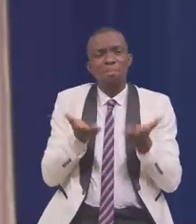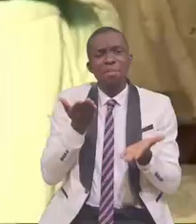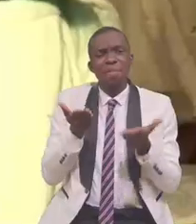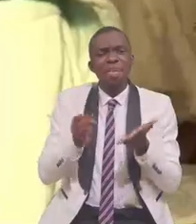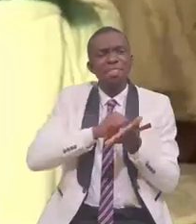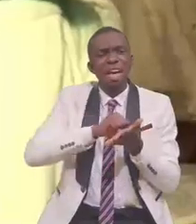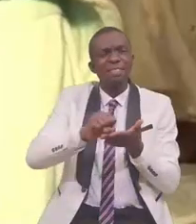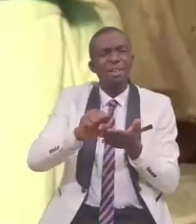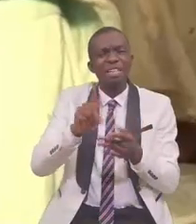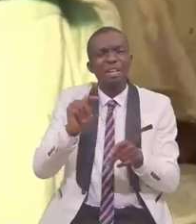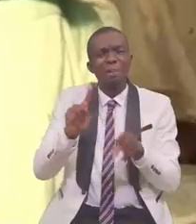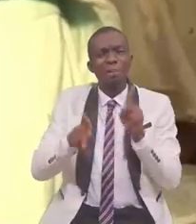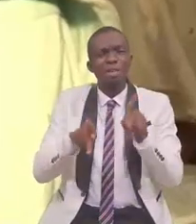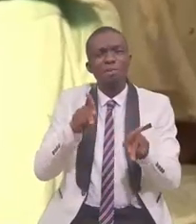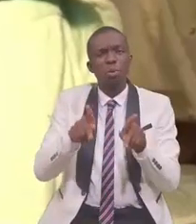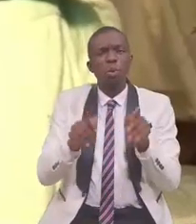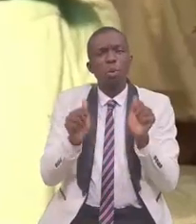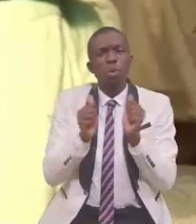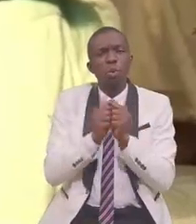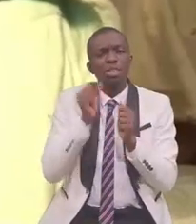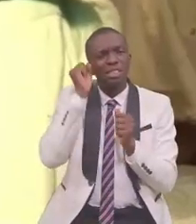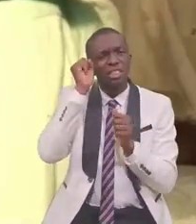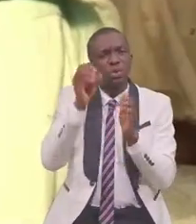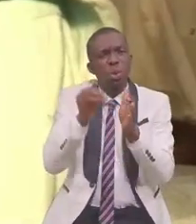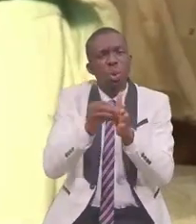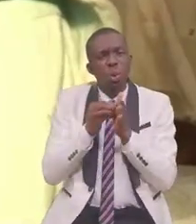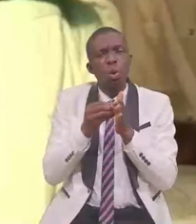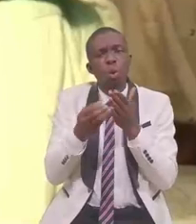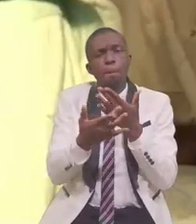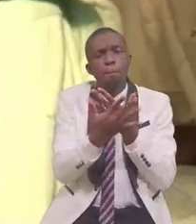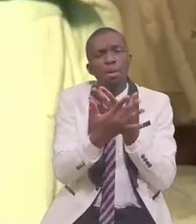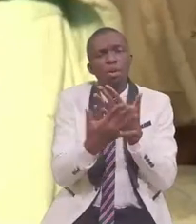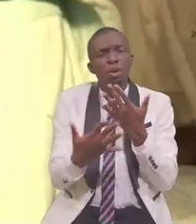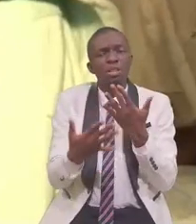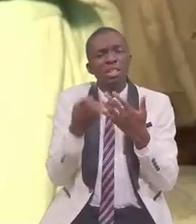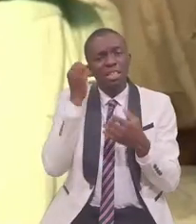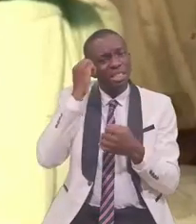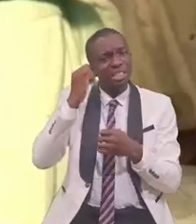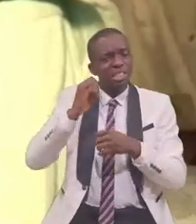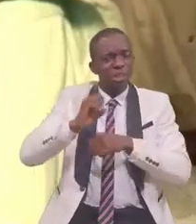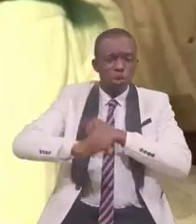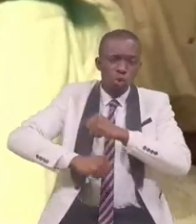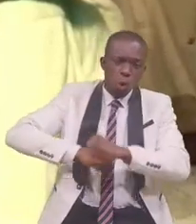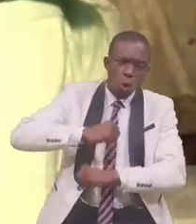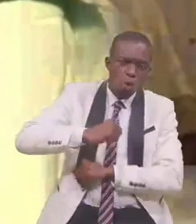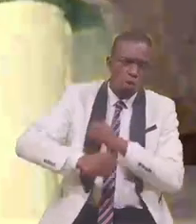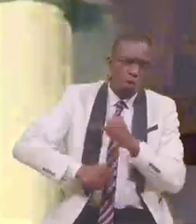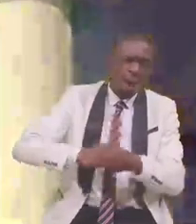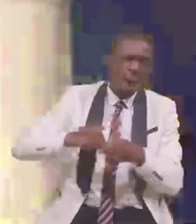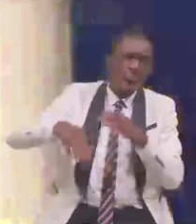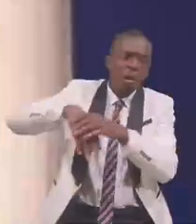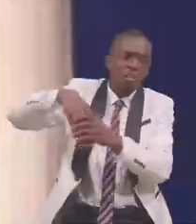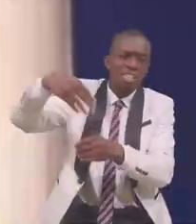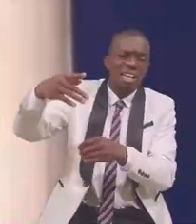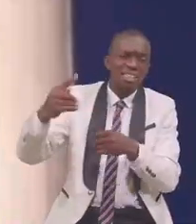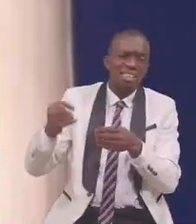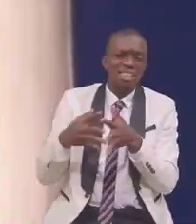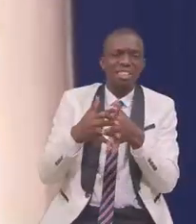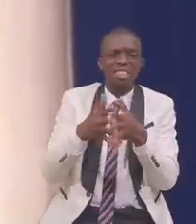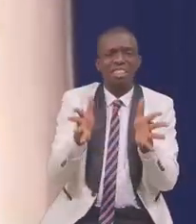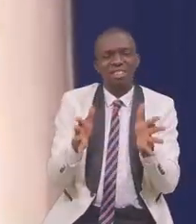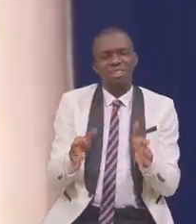par quoi? Par son propre sang, a souffert hors de la porte. Sortons donc pour aller